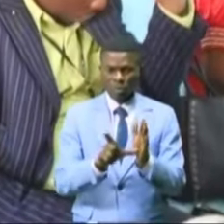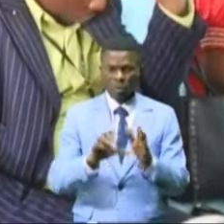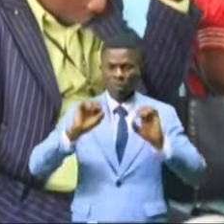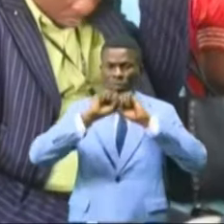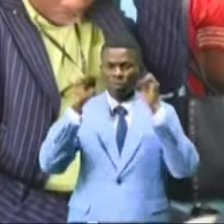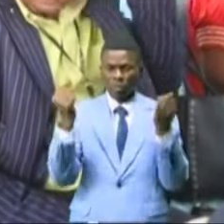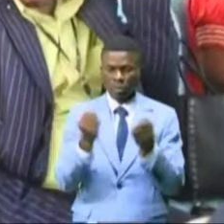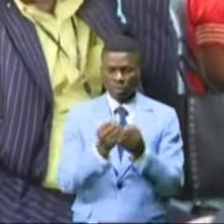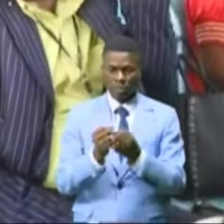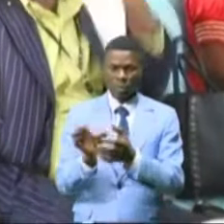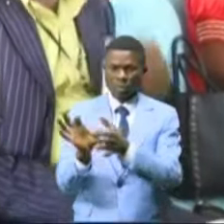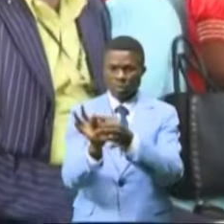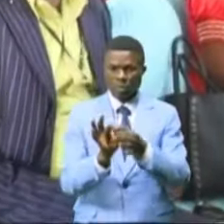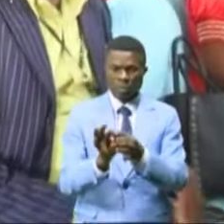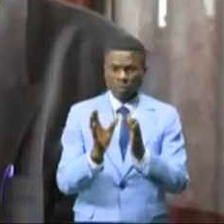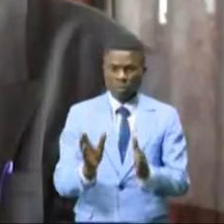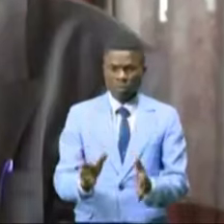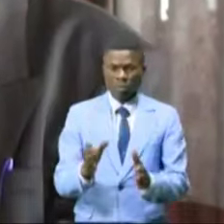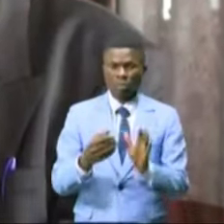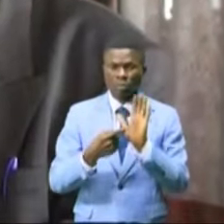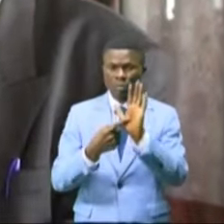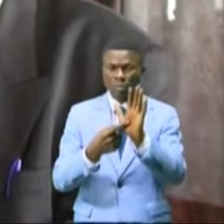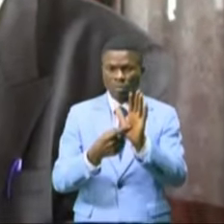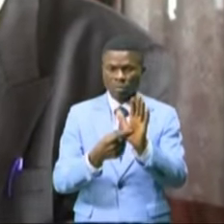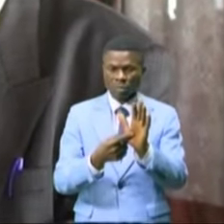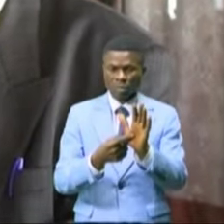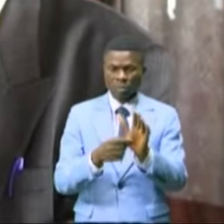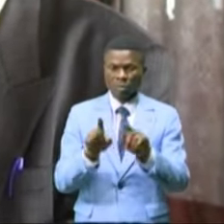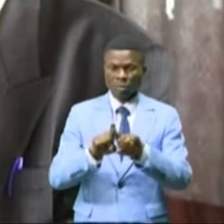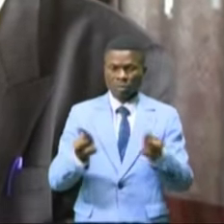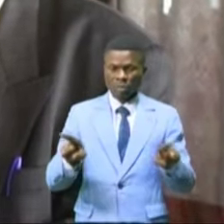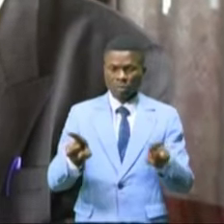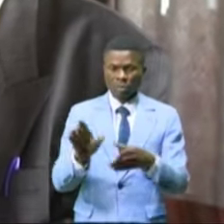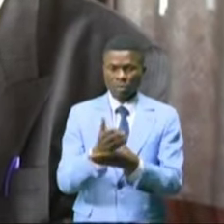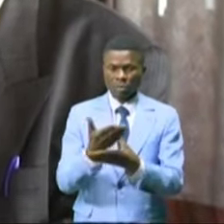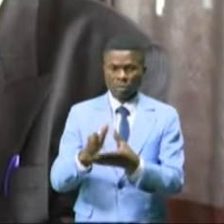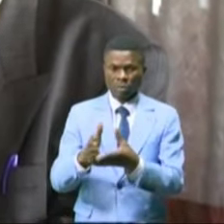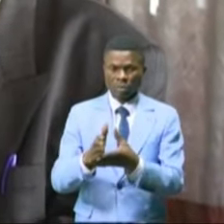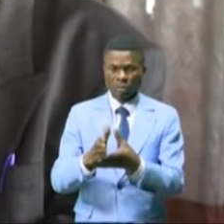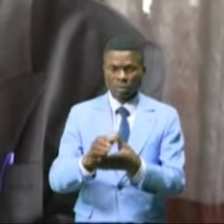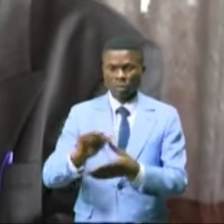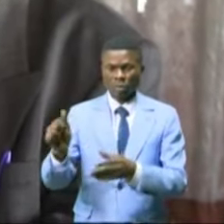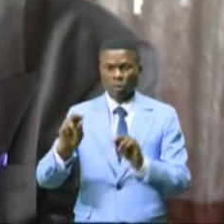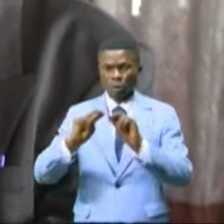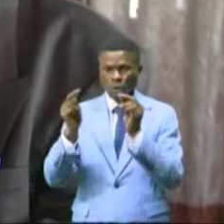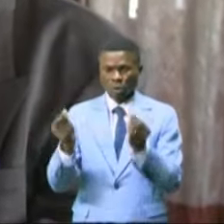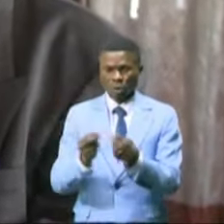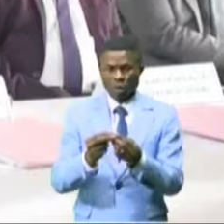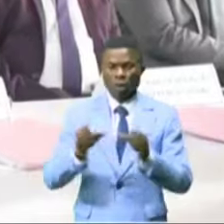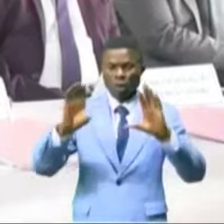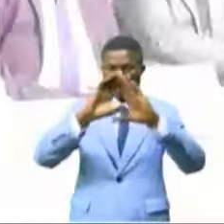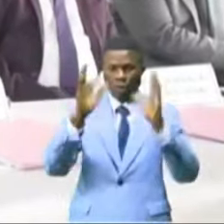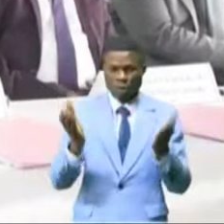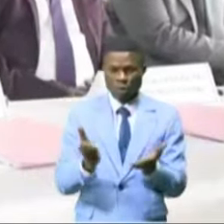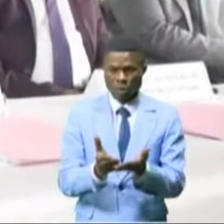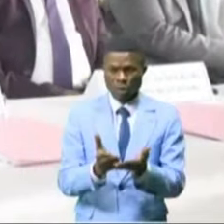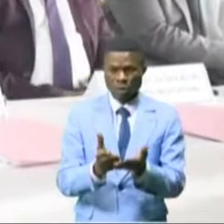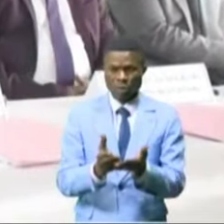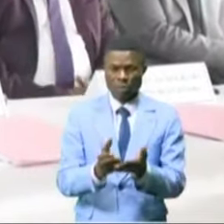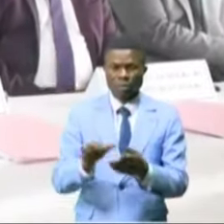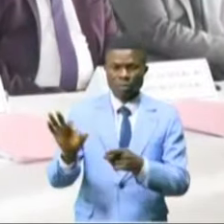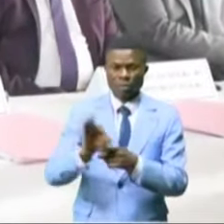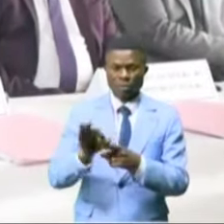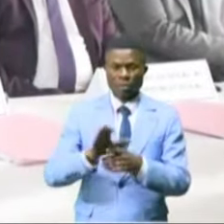sociétés coopératives pour marquer une nette différence avec les autres organisations communautaires. L'atelier